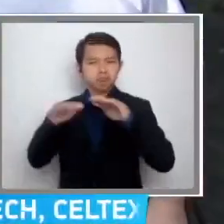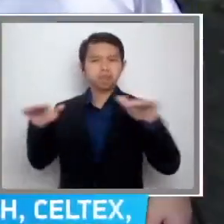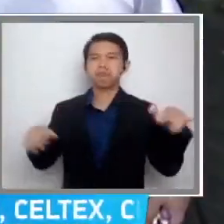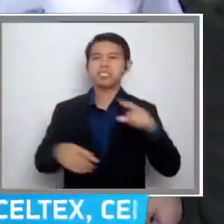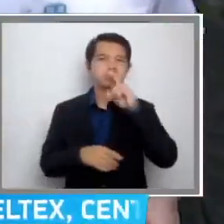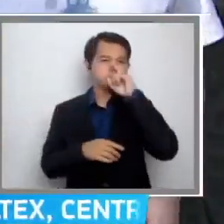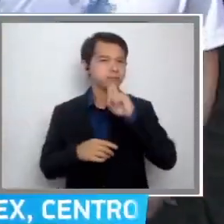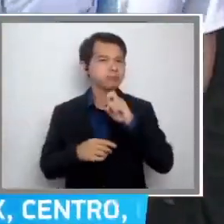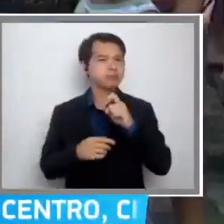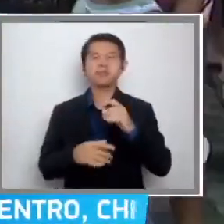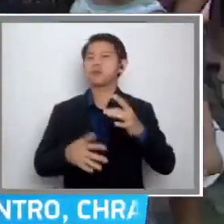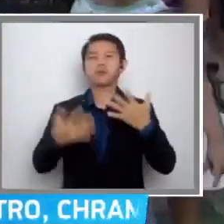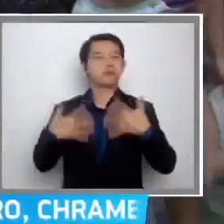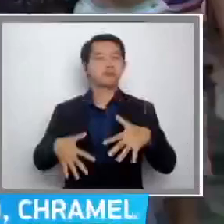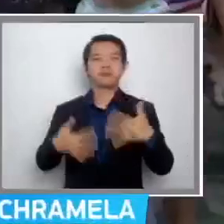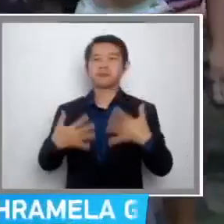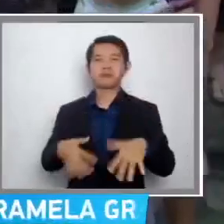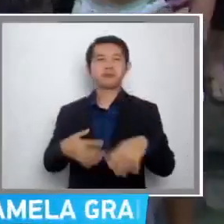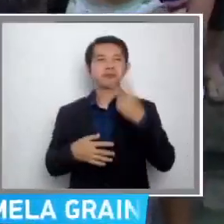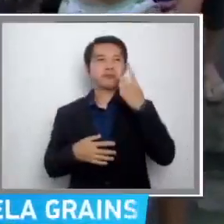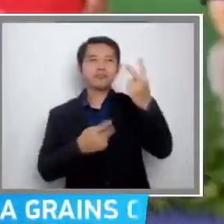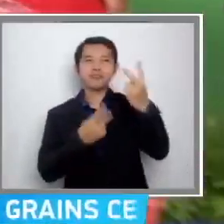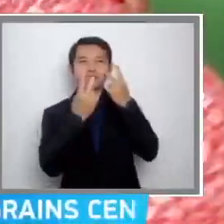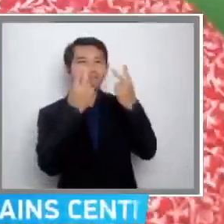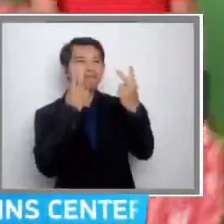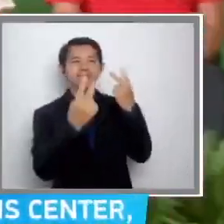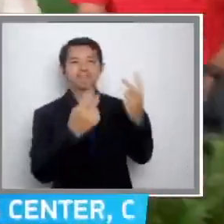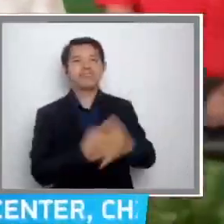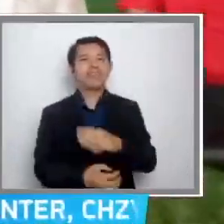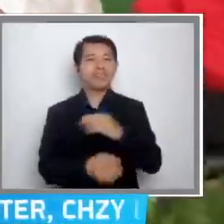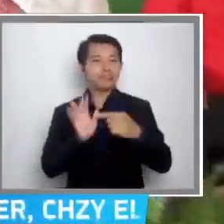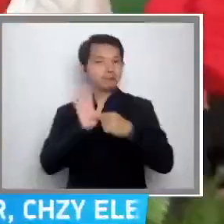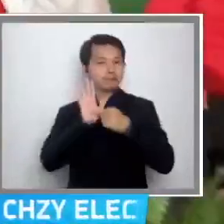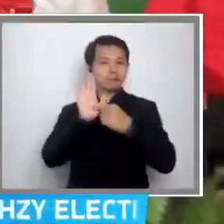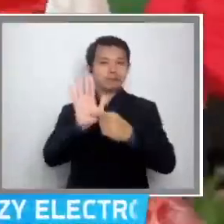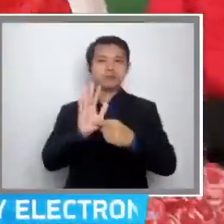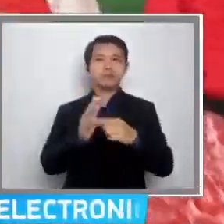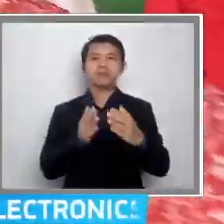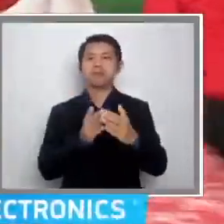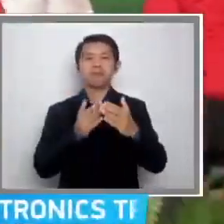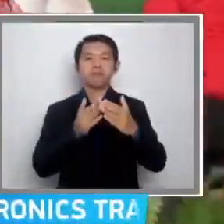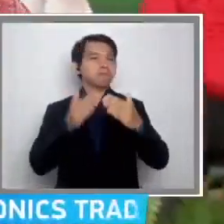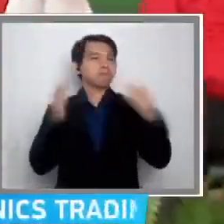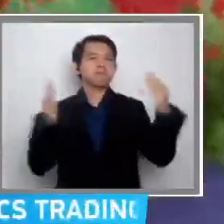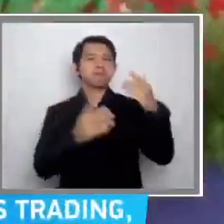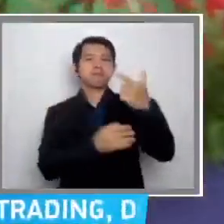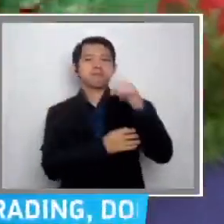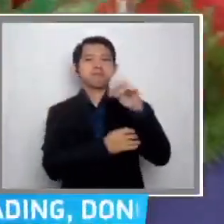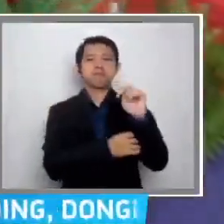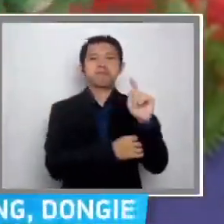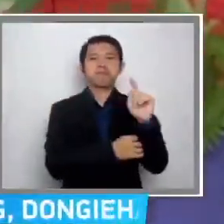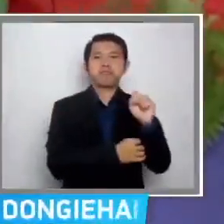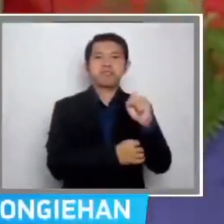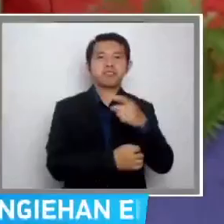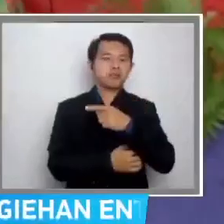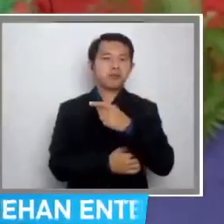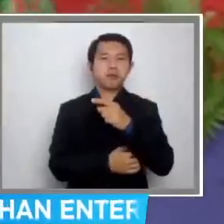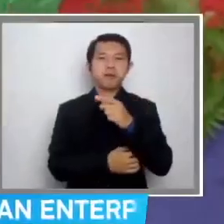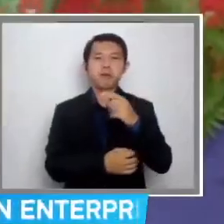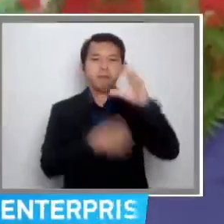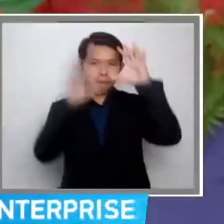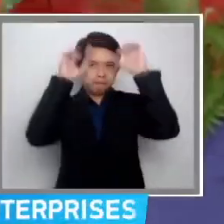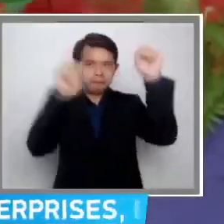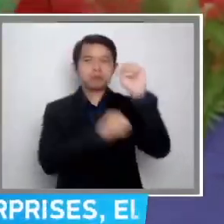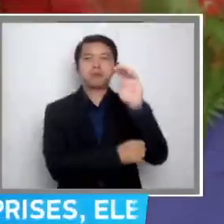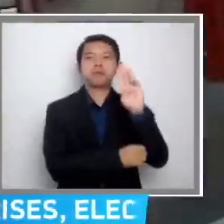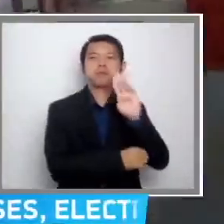sa mga higante. Ibinida rin ang mga higante version ni ng Pangulong Bongbong Marcos at Vice President Sara Duterte. Idinaraos